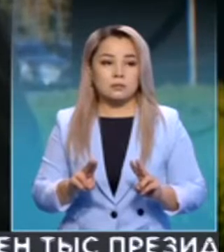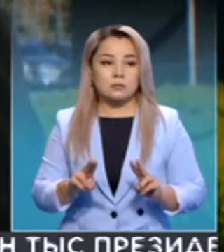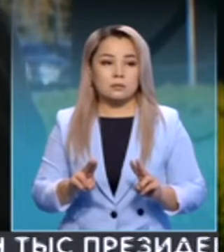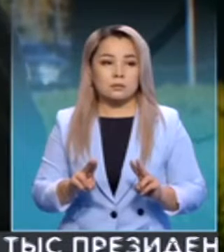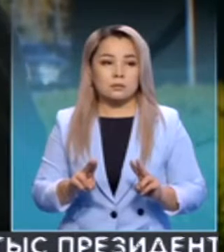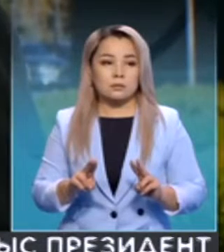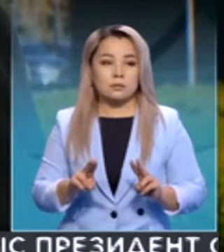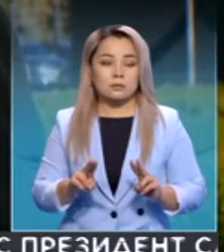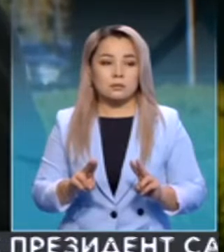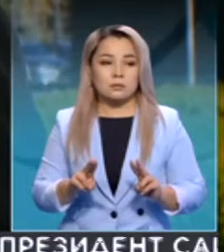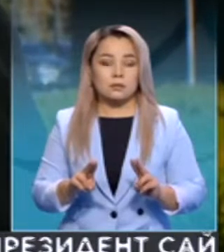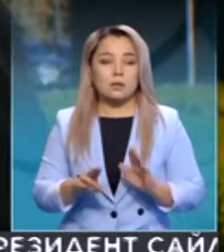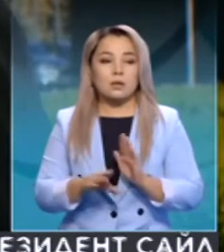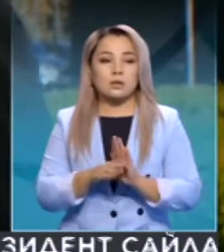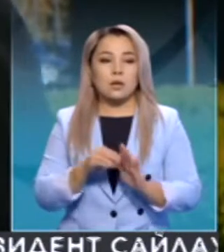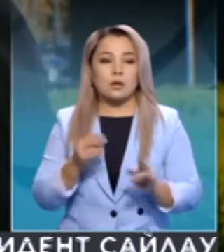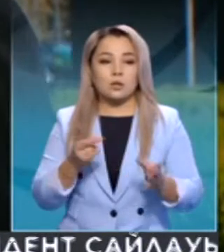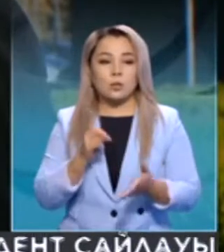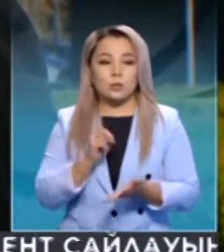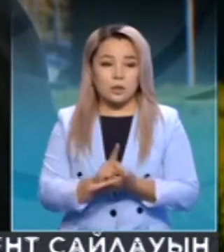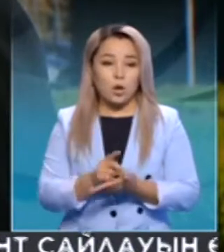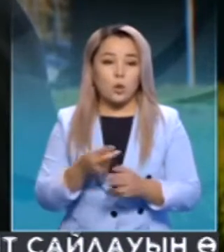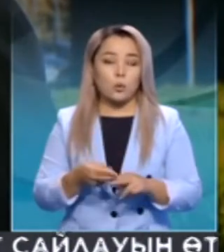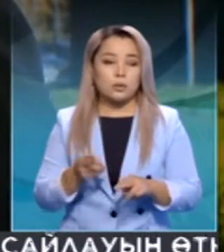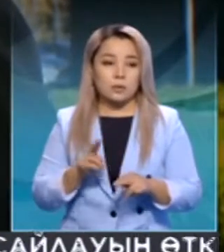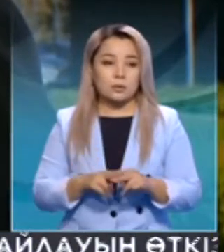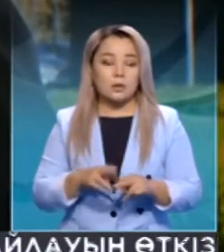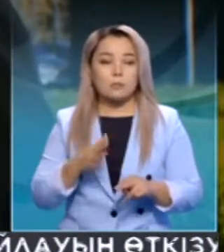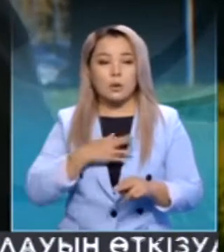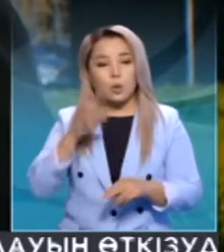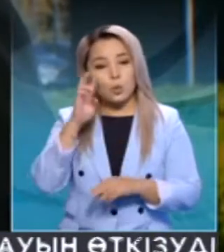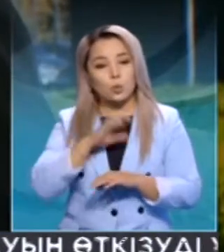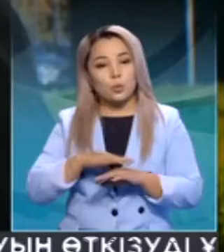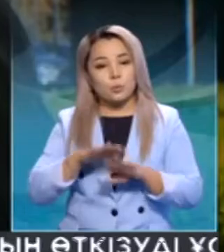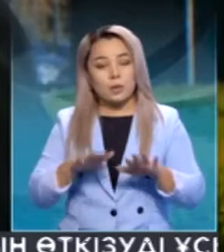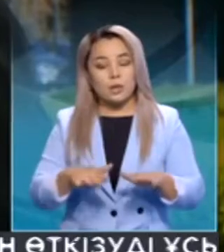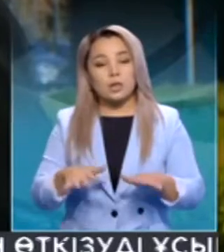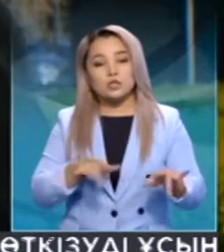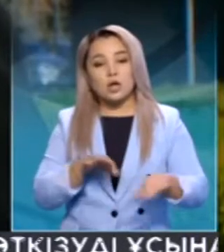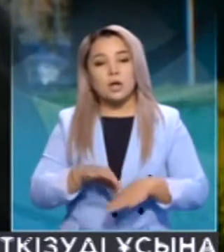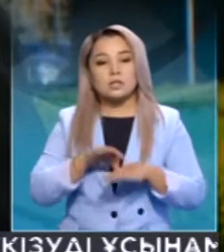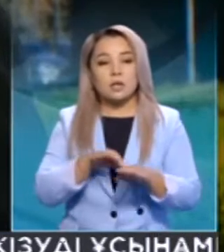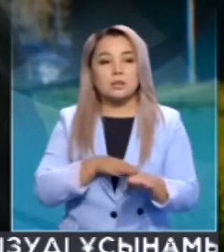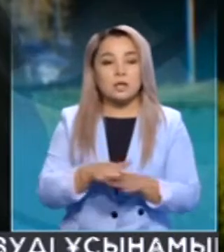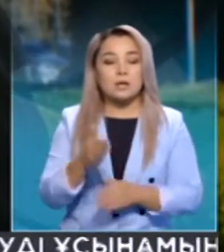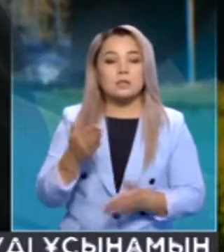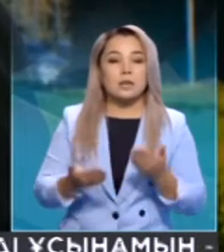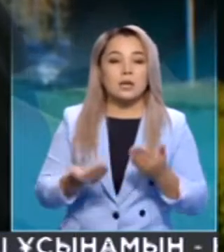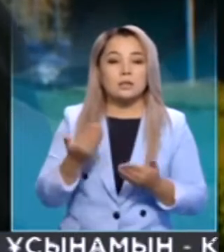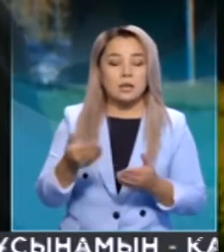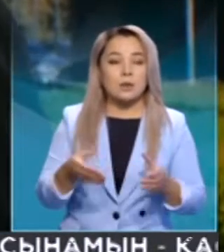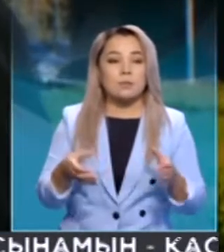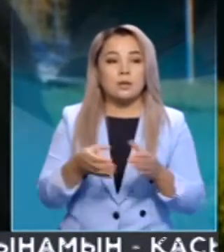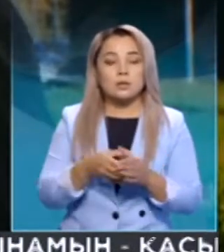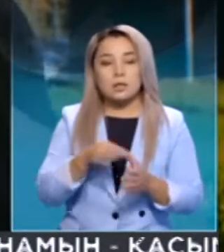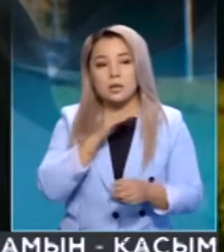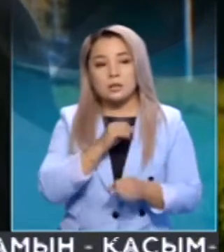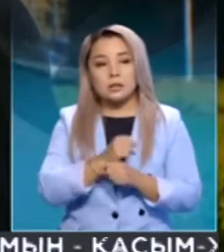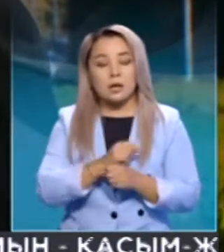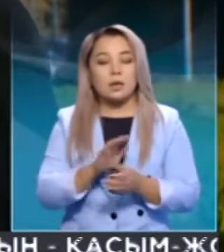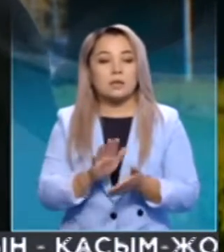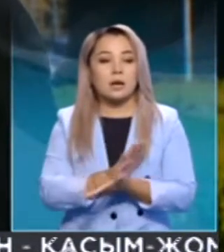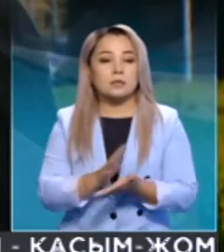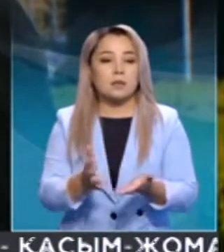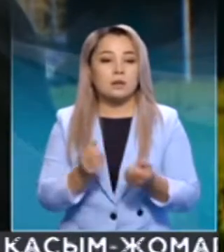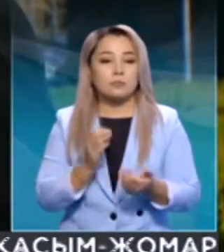мамандықты таңдау керек. Соған біздің үкіметте осындай шара жасалса, егер ол персонализированный дейді, грант